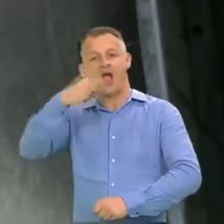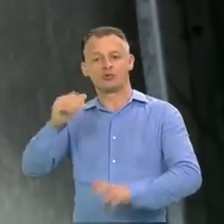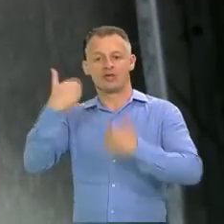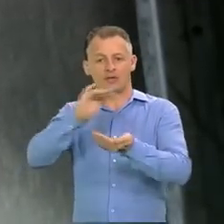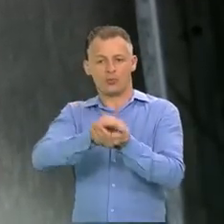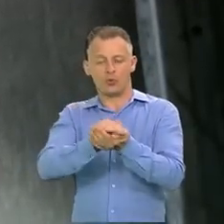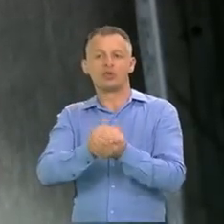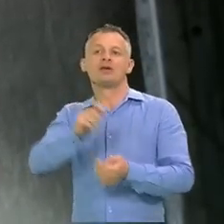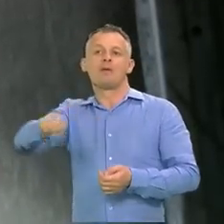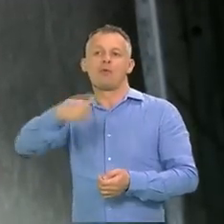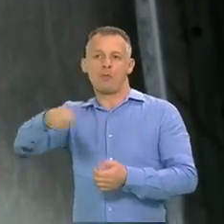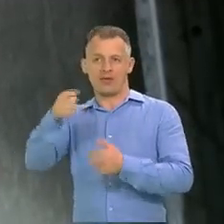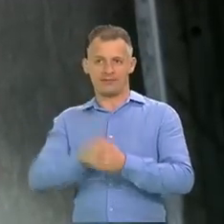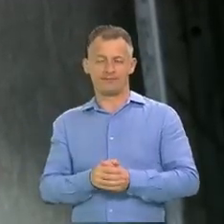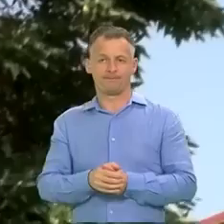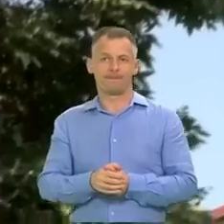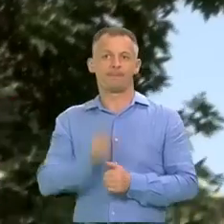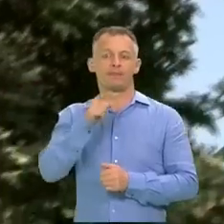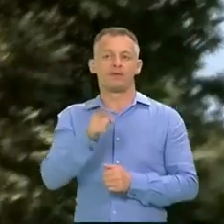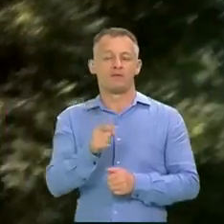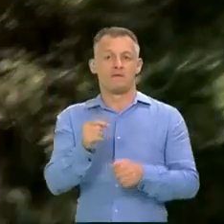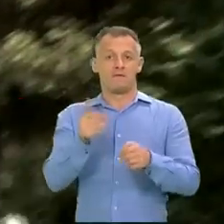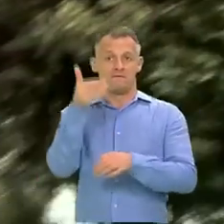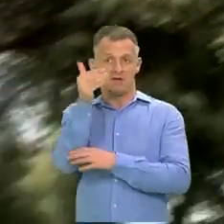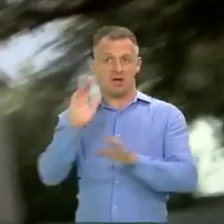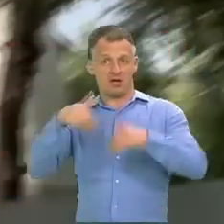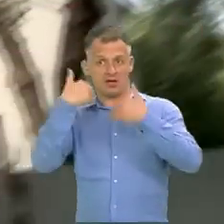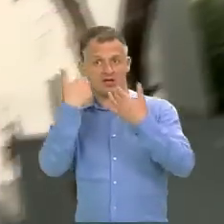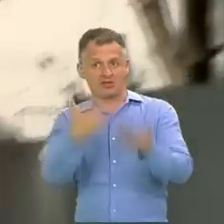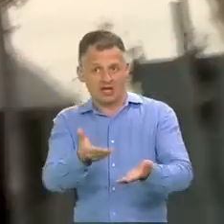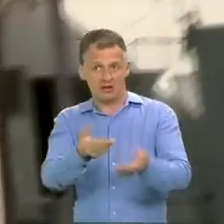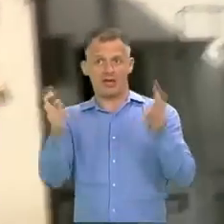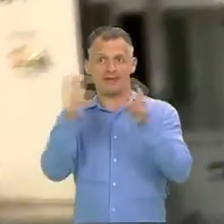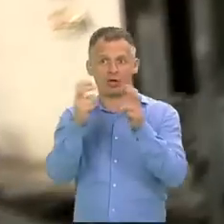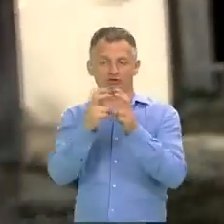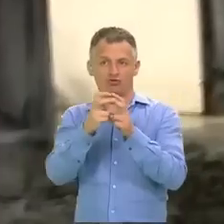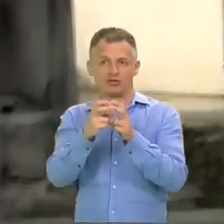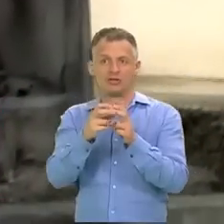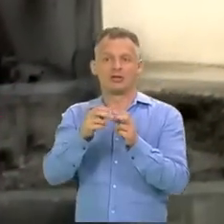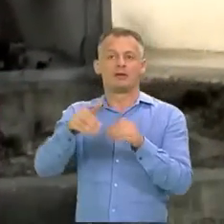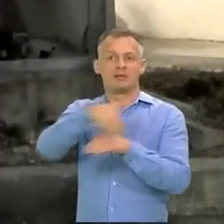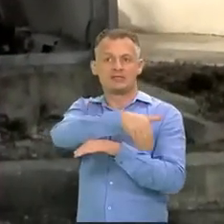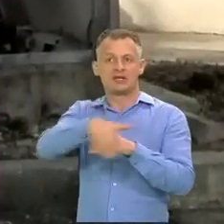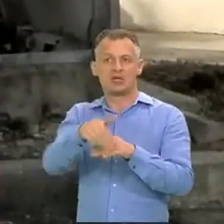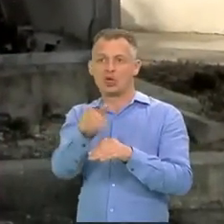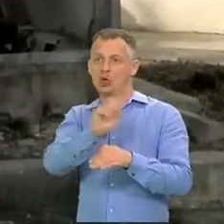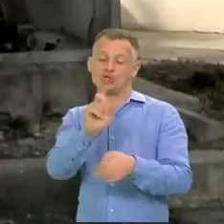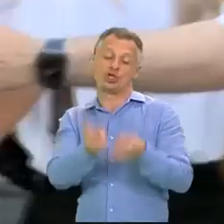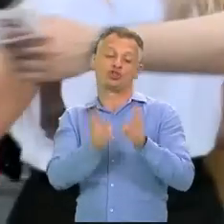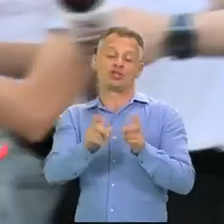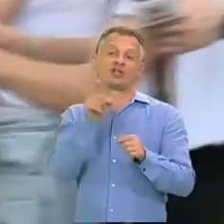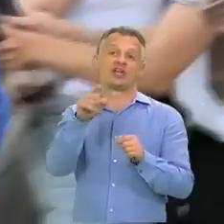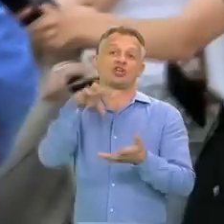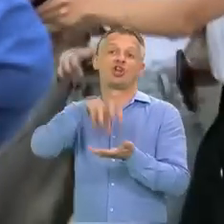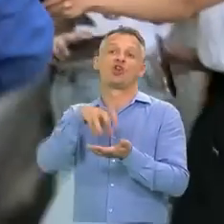explodat aparține unității medicale, iar furnizorul care alimentează restul străzii cu energie electrică nu se ocupă de administrarea lui.